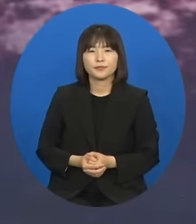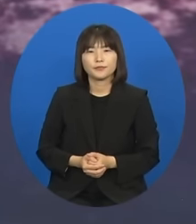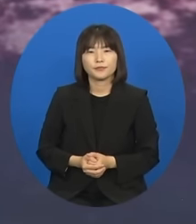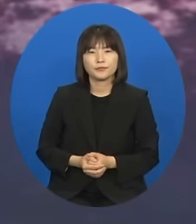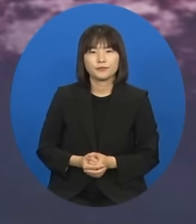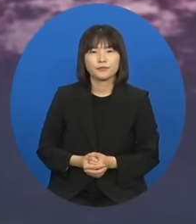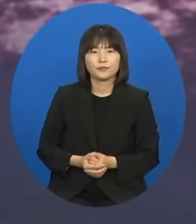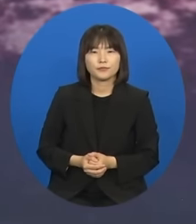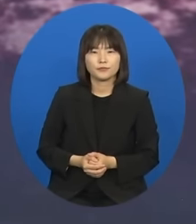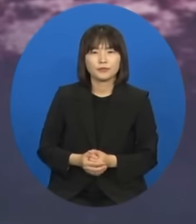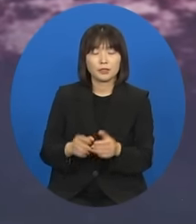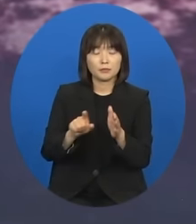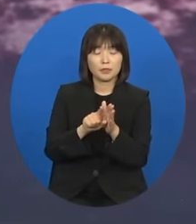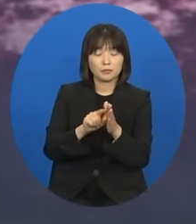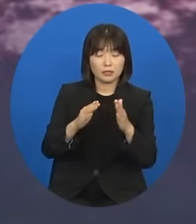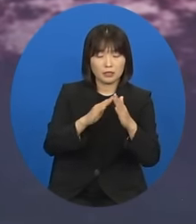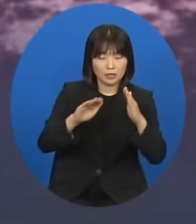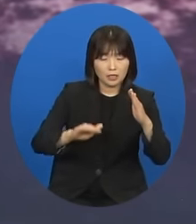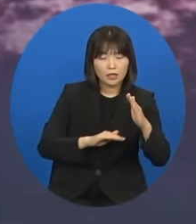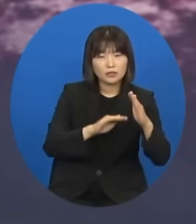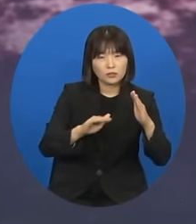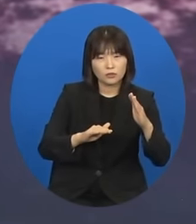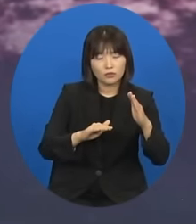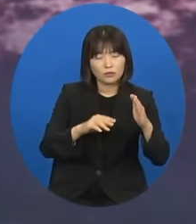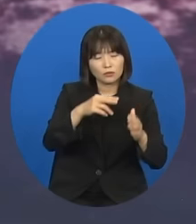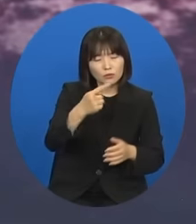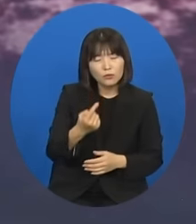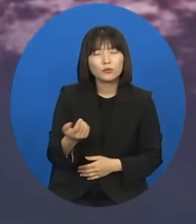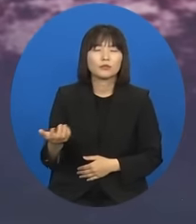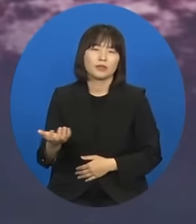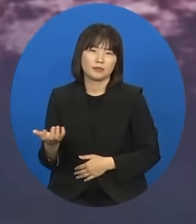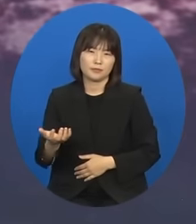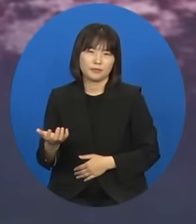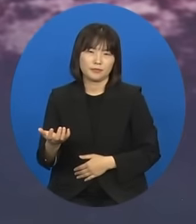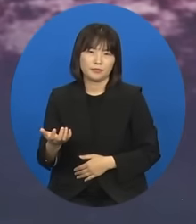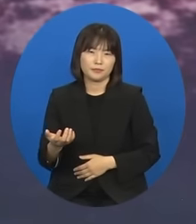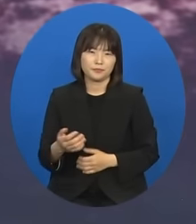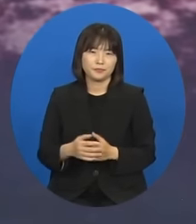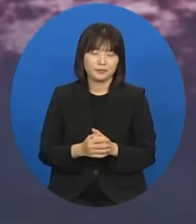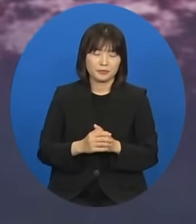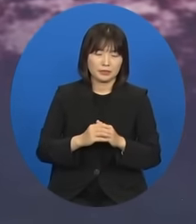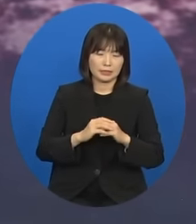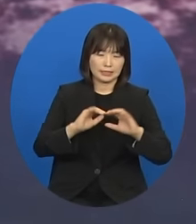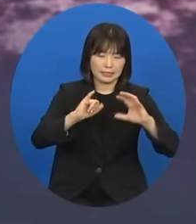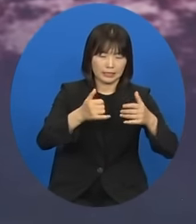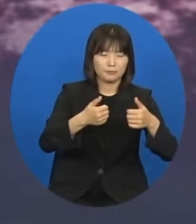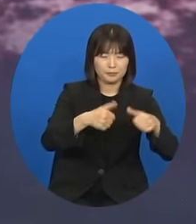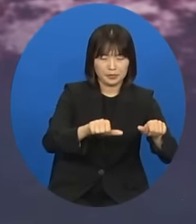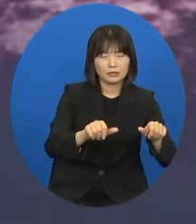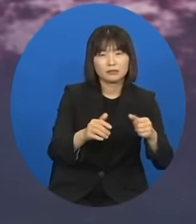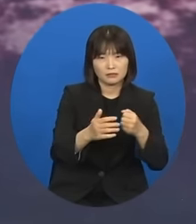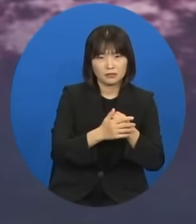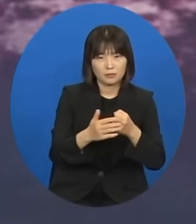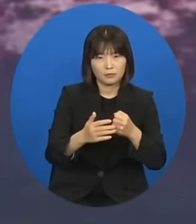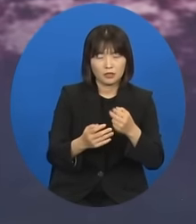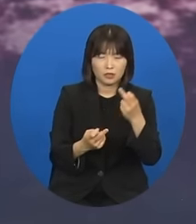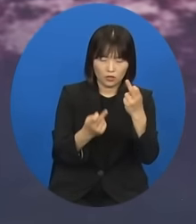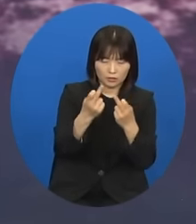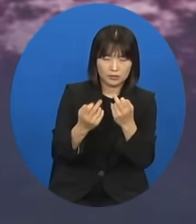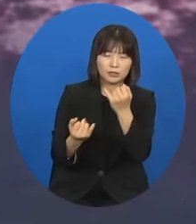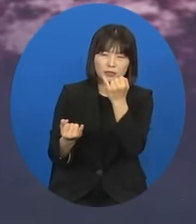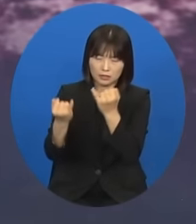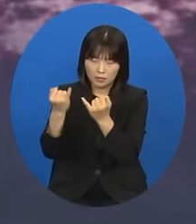여러분 믿음의 가정도 아픕니다 깨어진 세상이 살고 있기 때문에 그래요 형제들끼리 자매들끼리